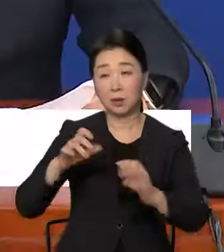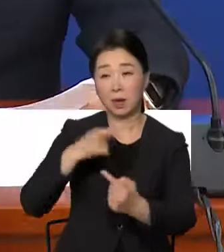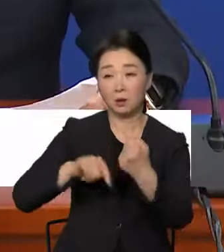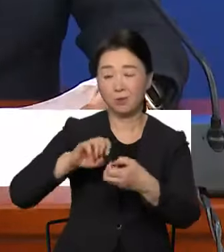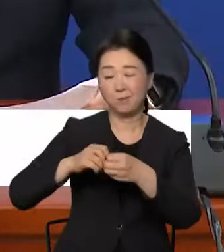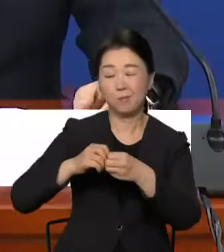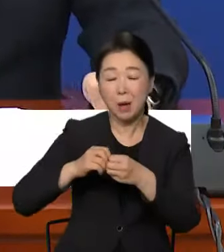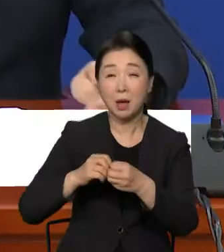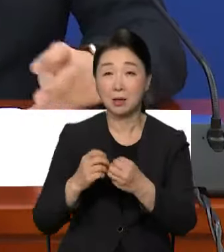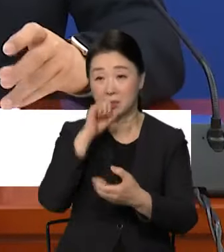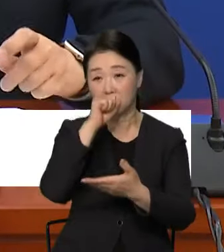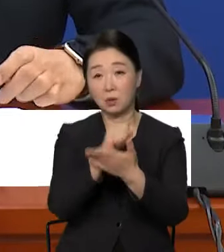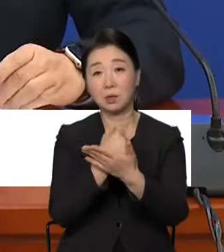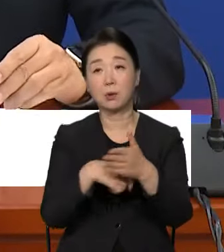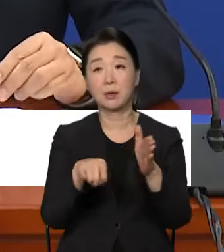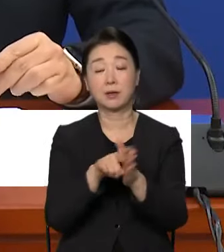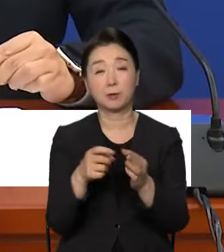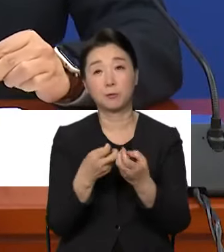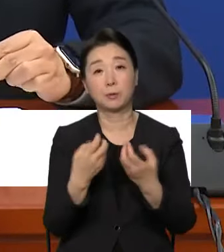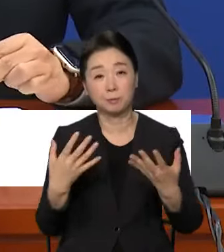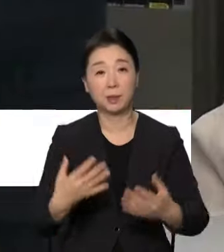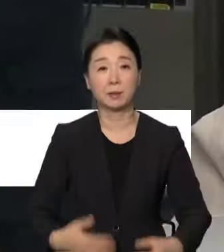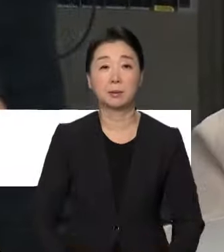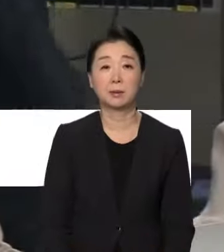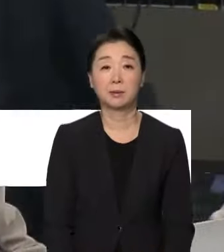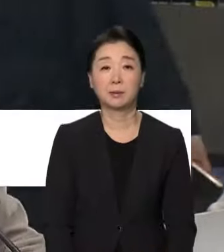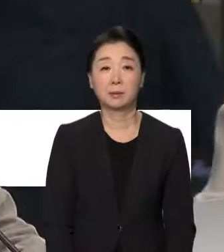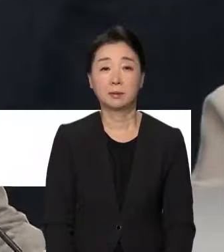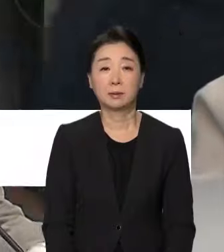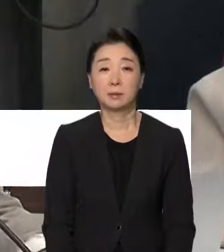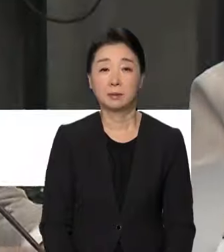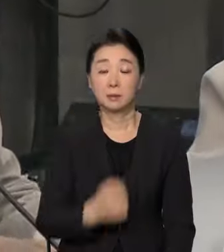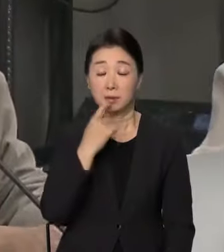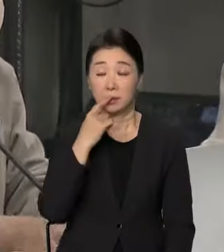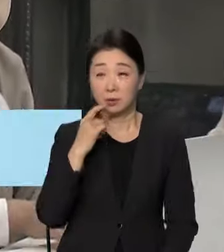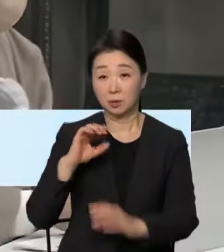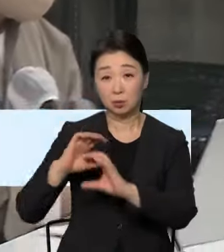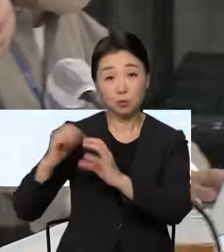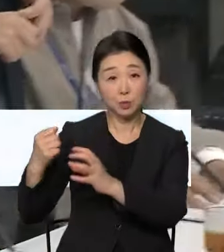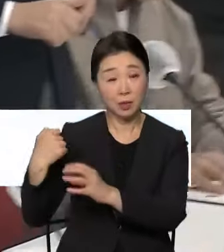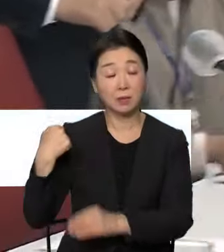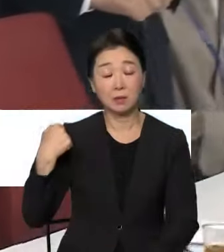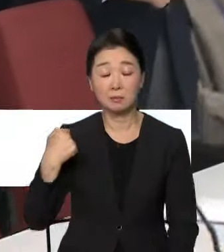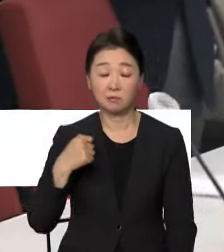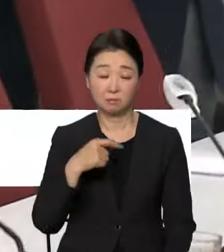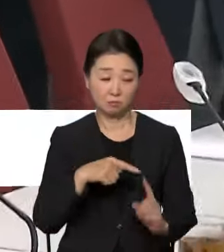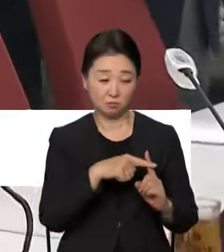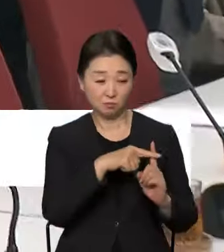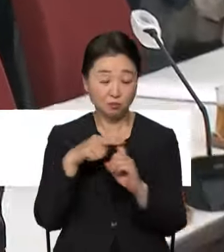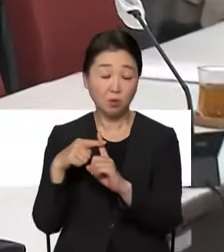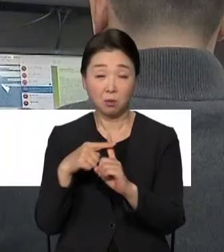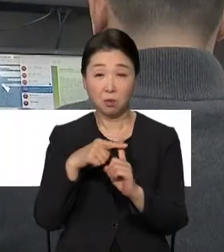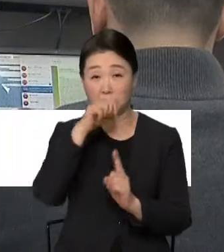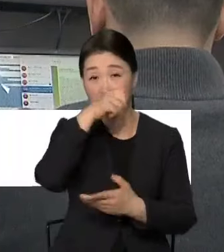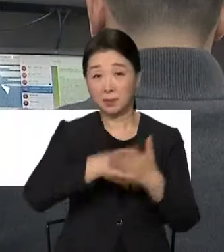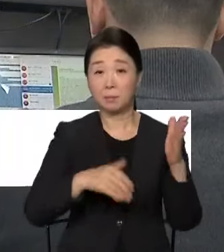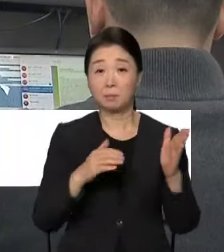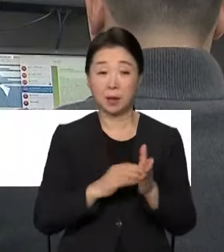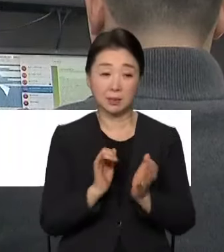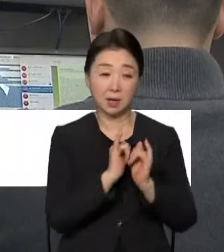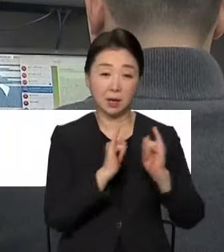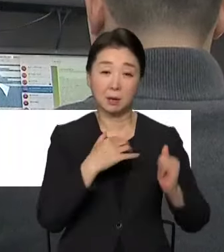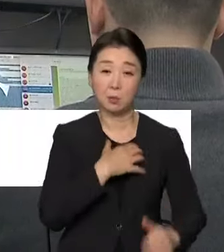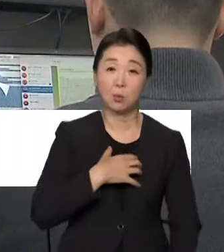정상화하기 위한 특단의 조치라고 강조했습니다. 반면 국민의힘은 일방적인 예산 삭감으로 민생 고통과